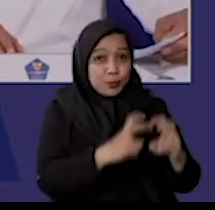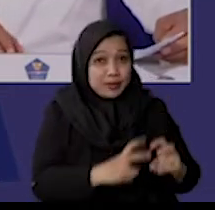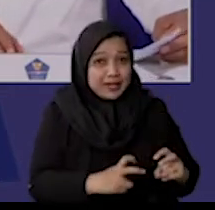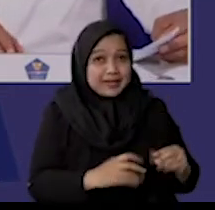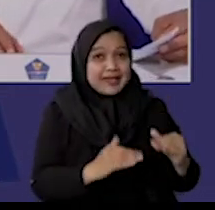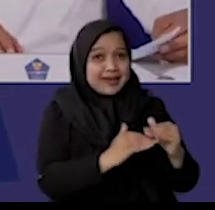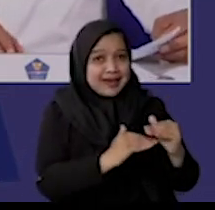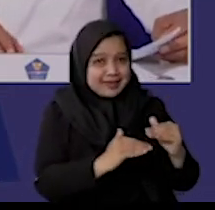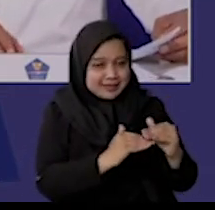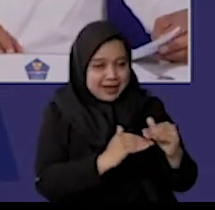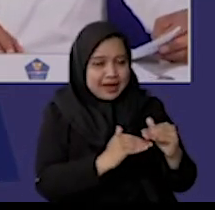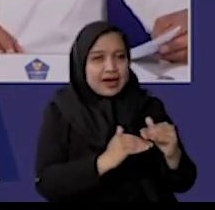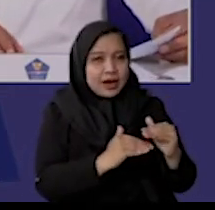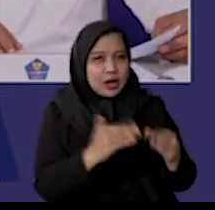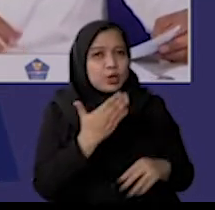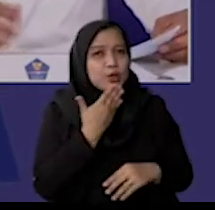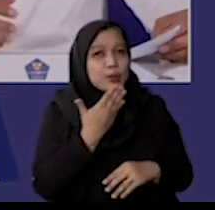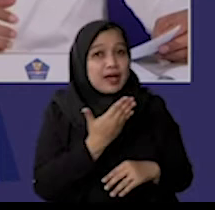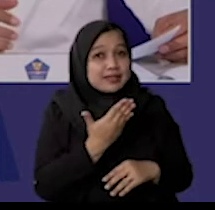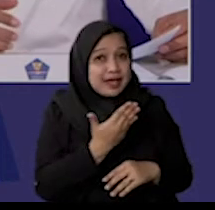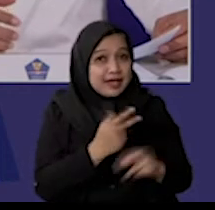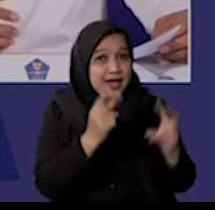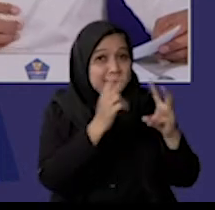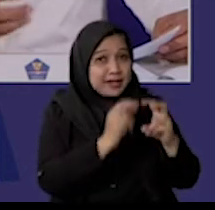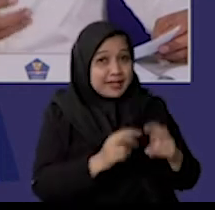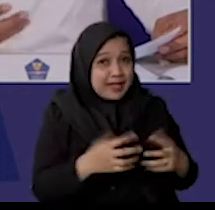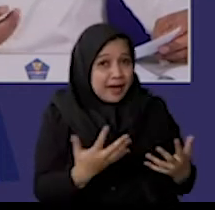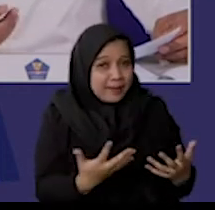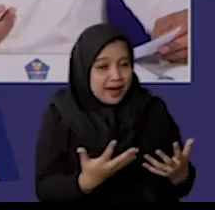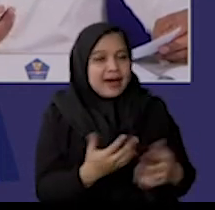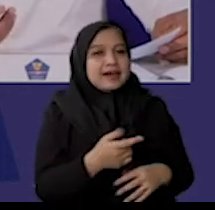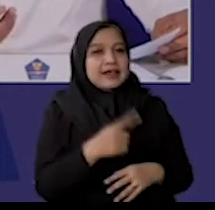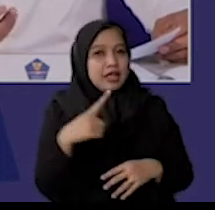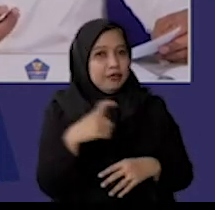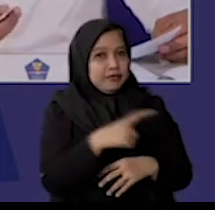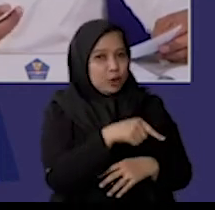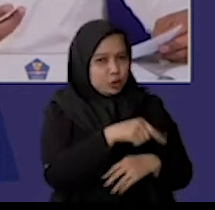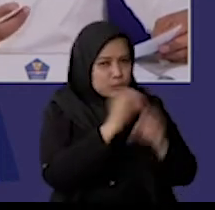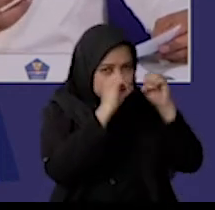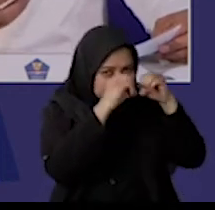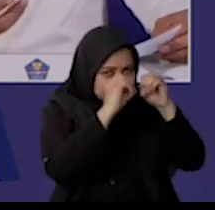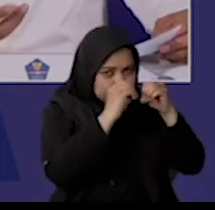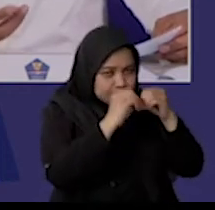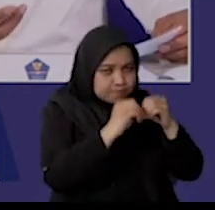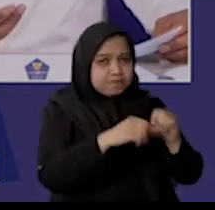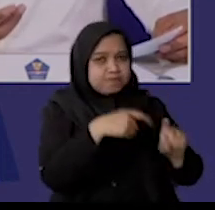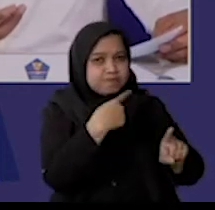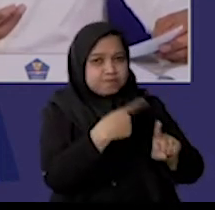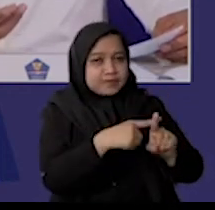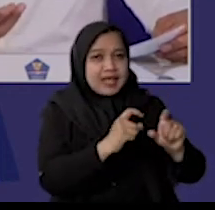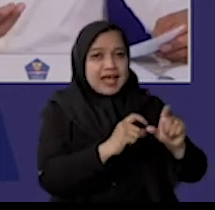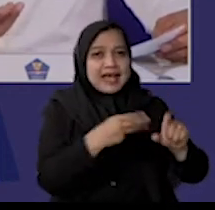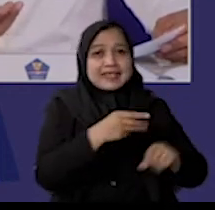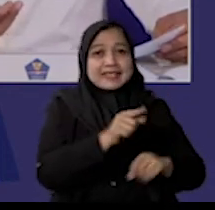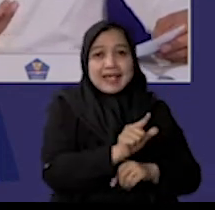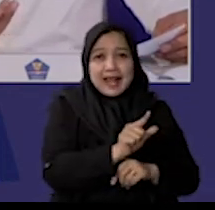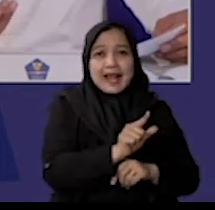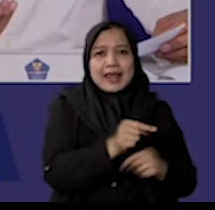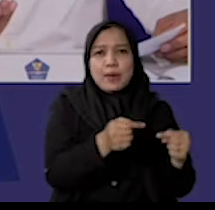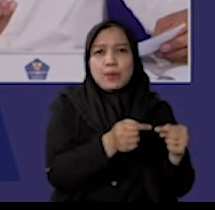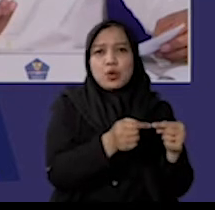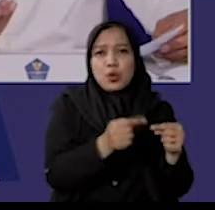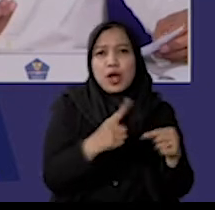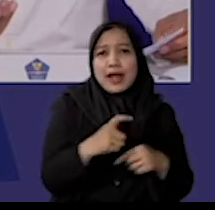ini biasanya kita meneliti tentang virusnya, kemudian sel-sel yang terkait dengan